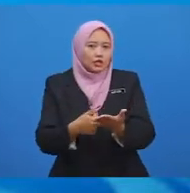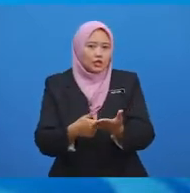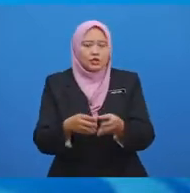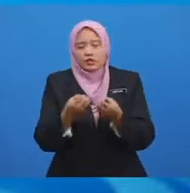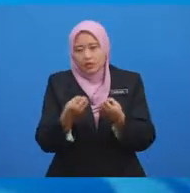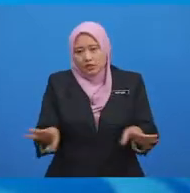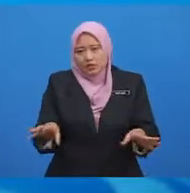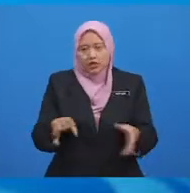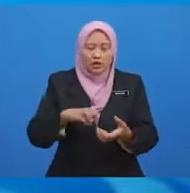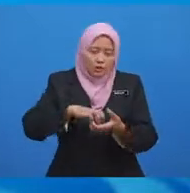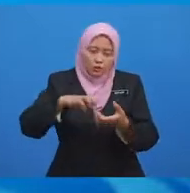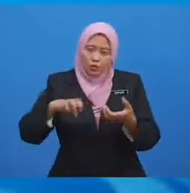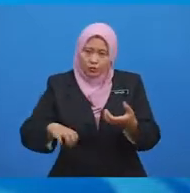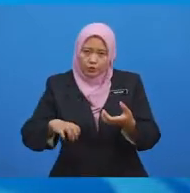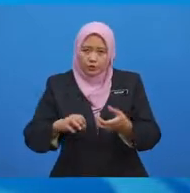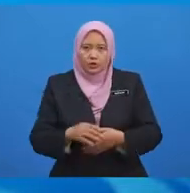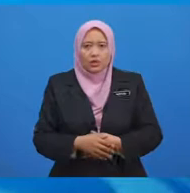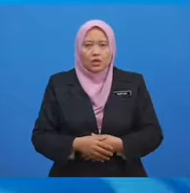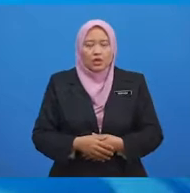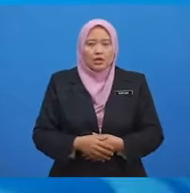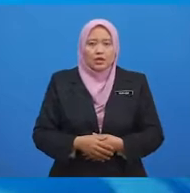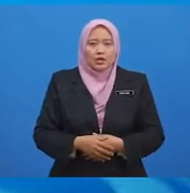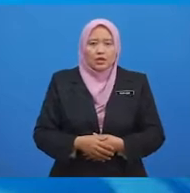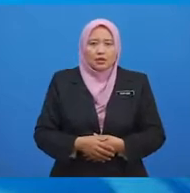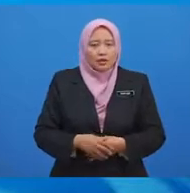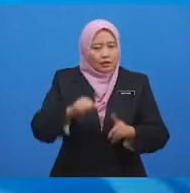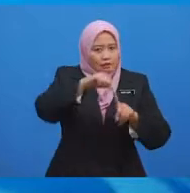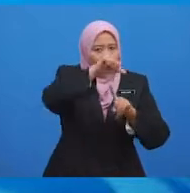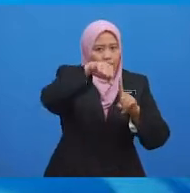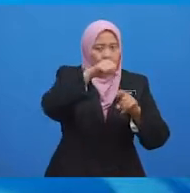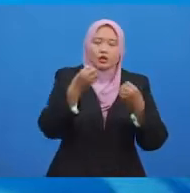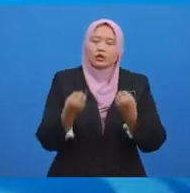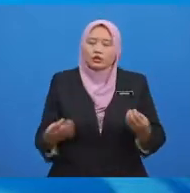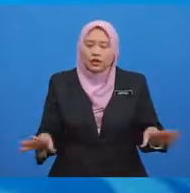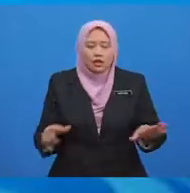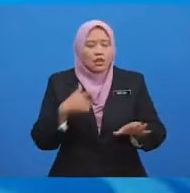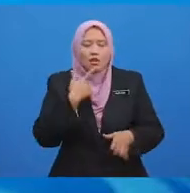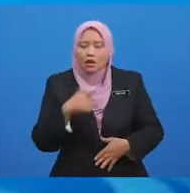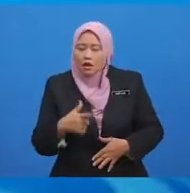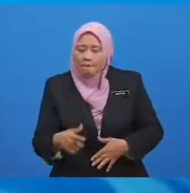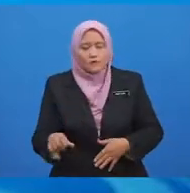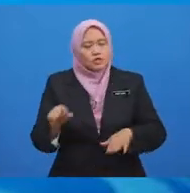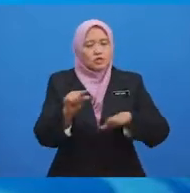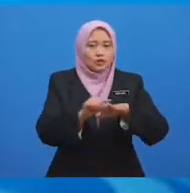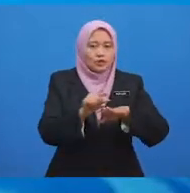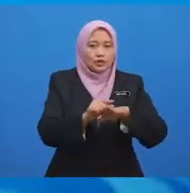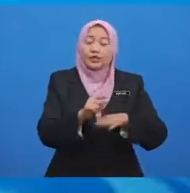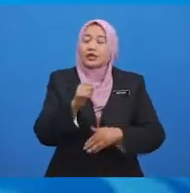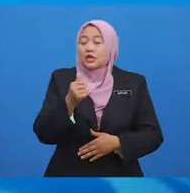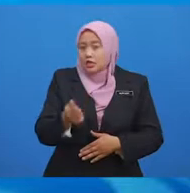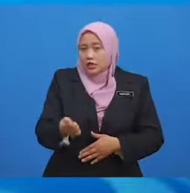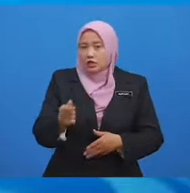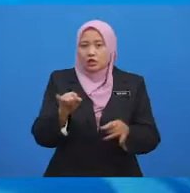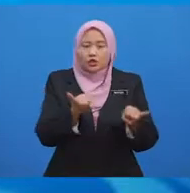atau telah rosak, apabila telah lama digunakan, ia juga